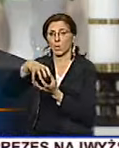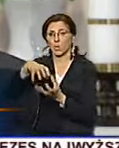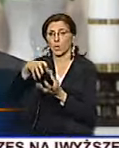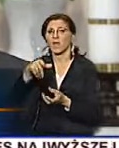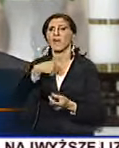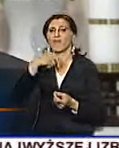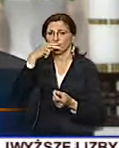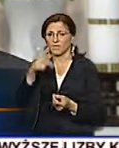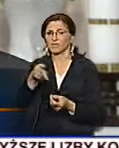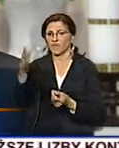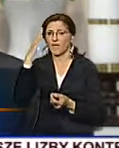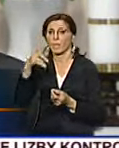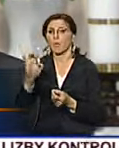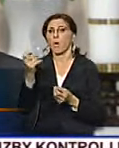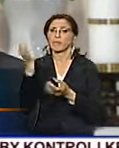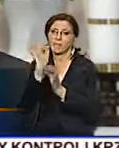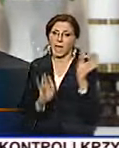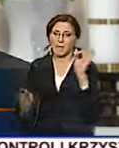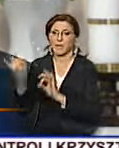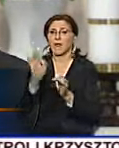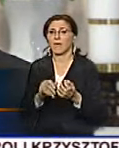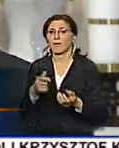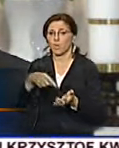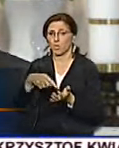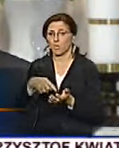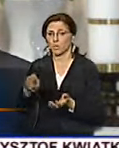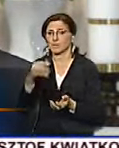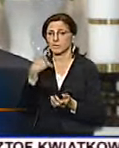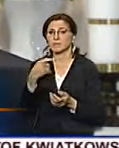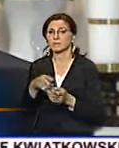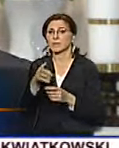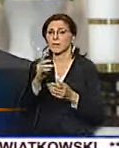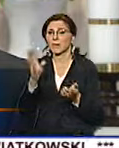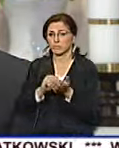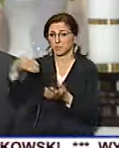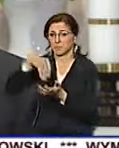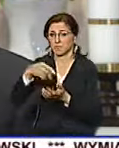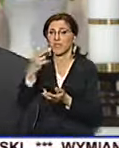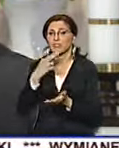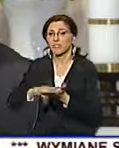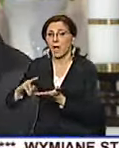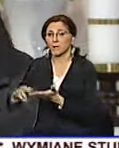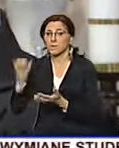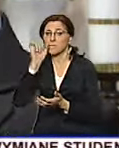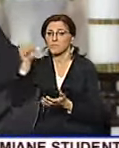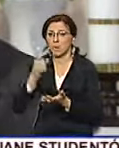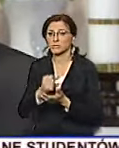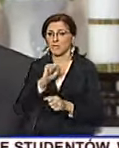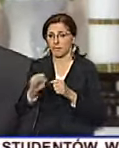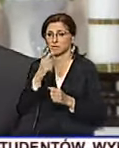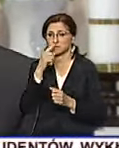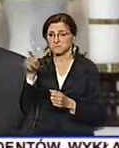przypadkowo czasem odkrytych podczas remontu. Tu zostały dodane znaczki pocztowe. Nie wiem, one są